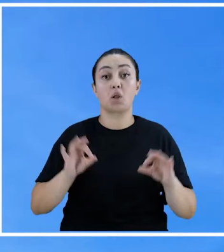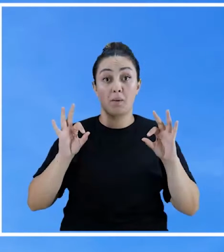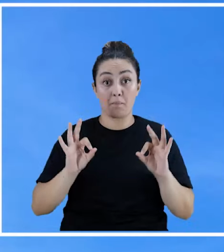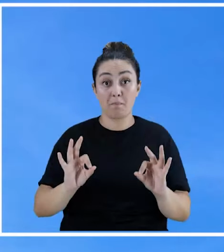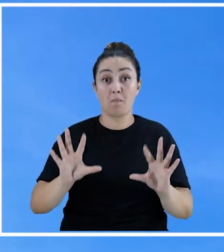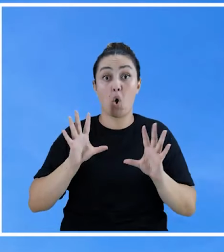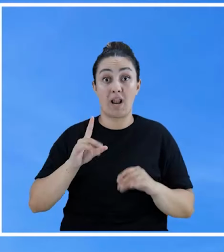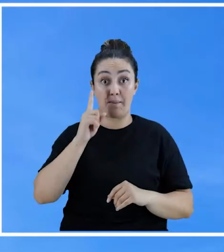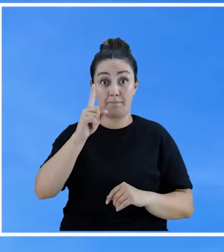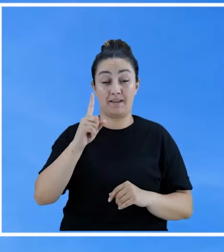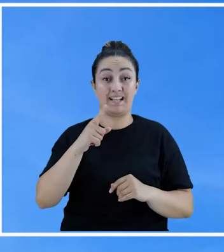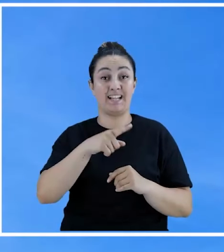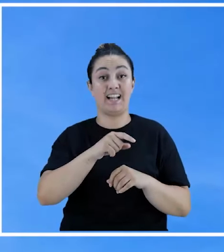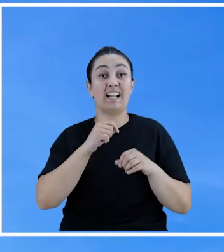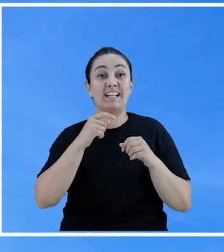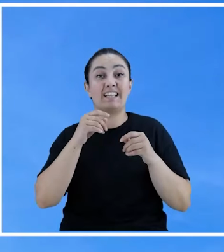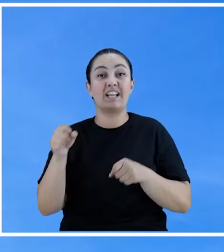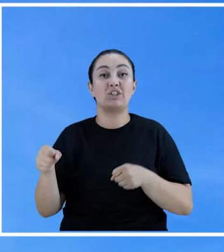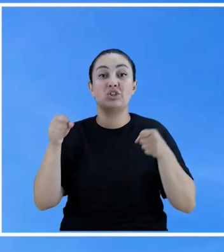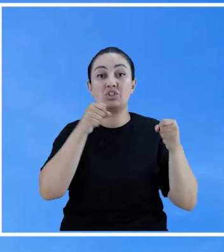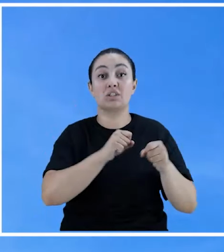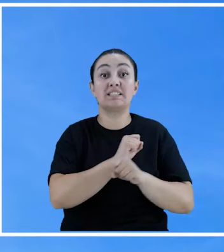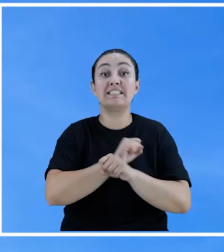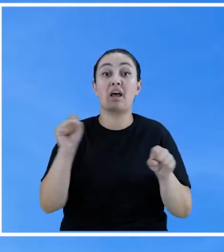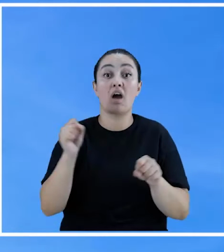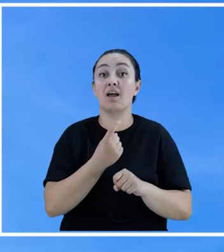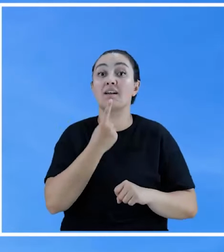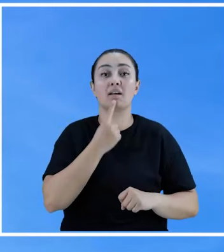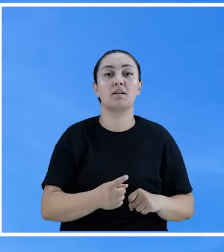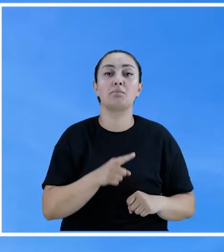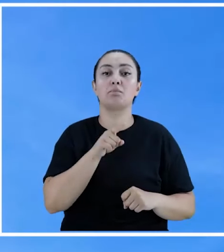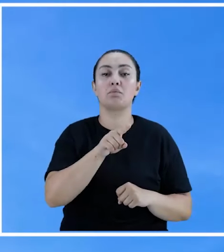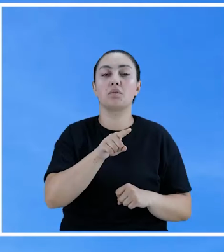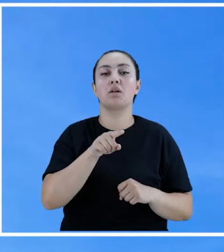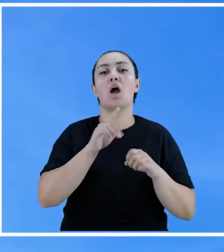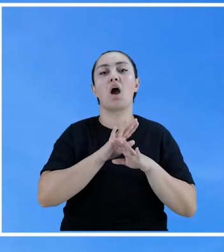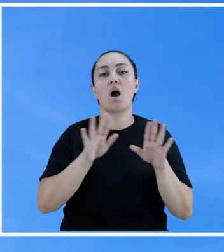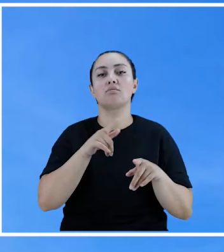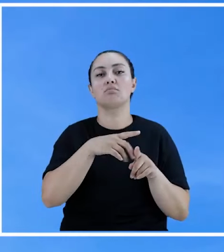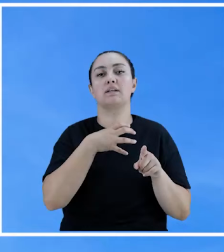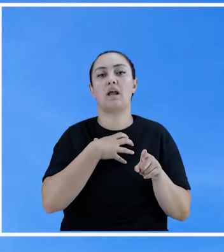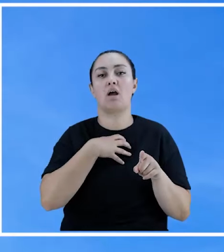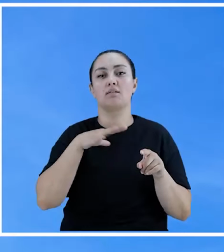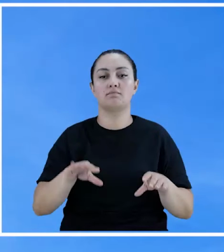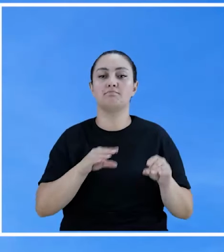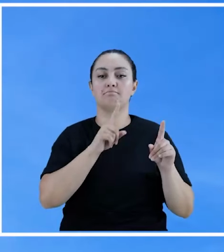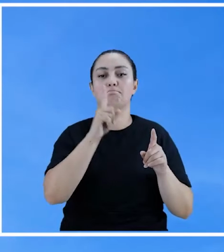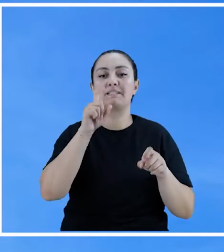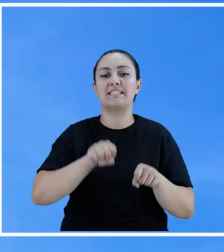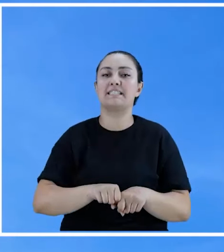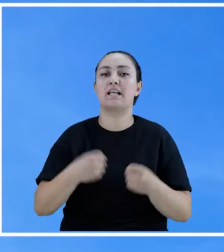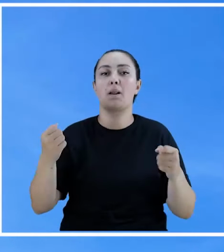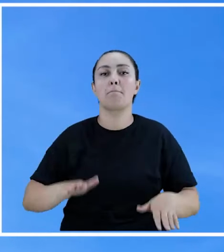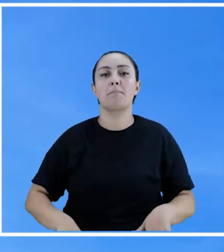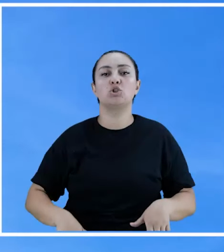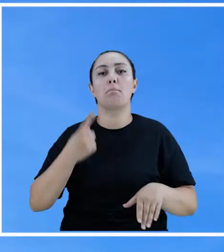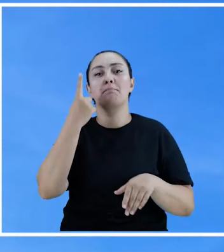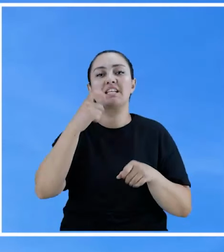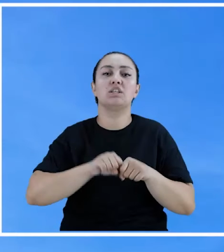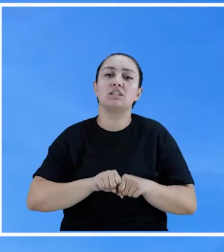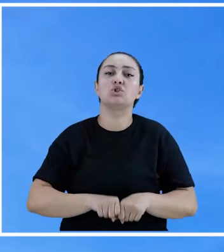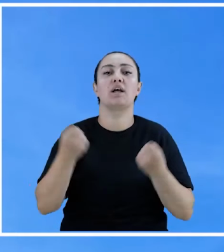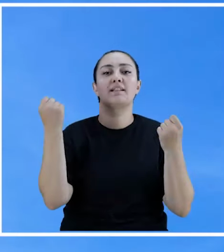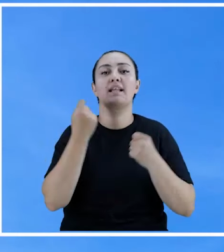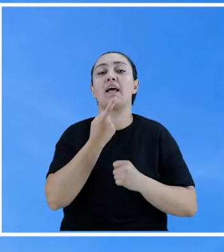bir taşıyıcının zarar görmesi demek, onun artık bacaklarından birinin sakatlanması,